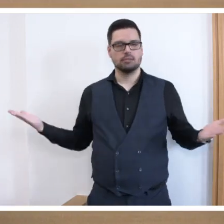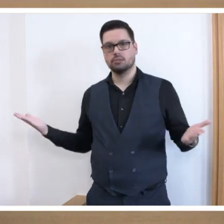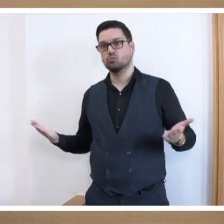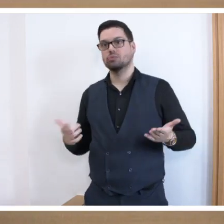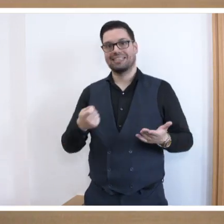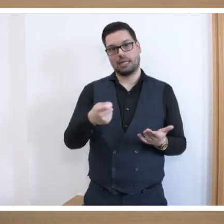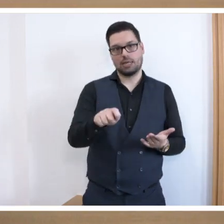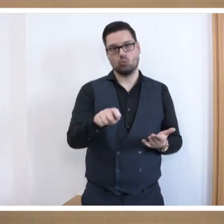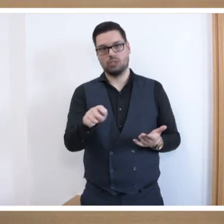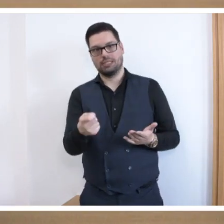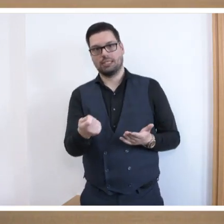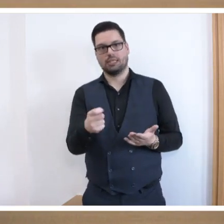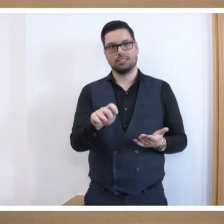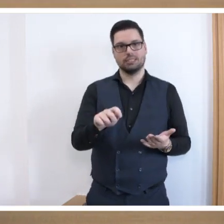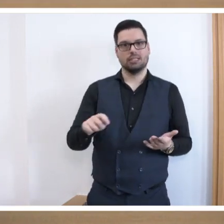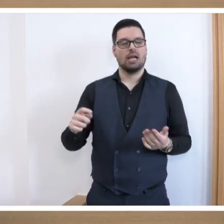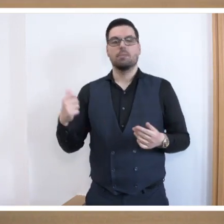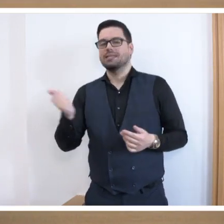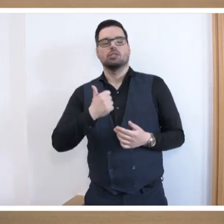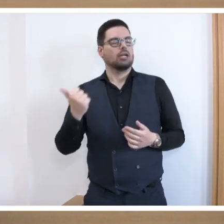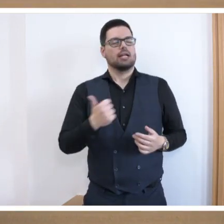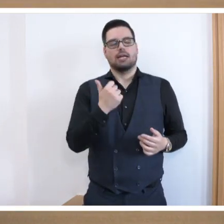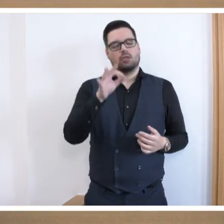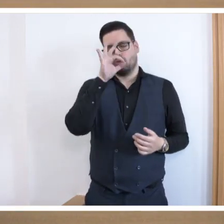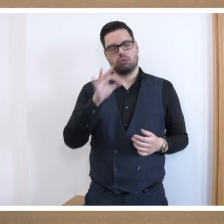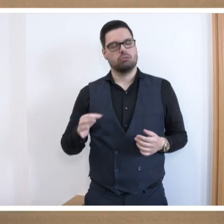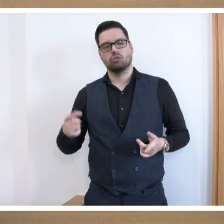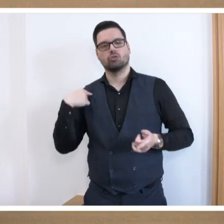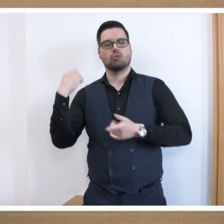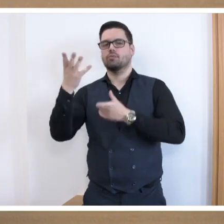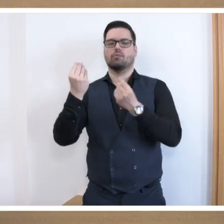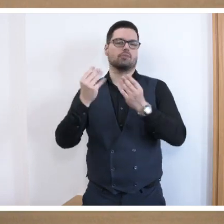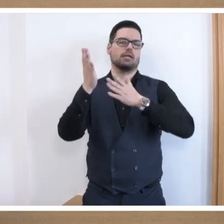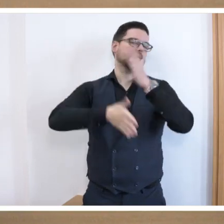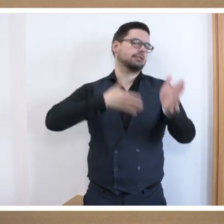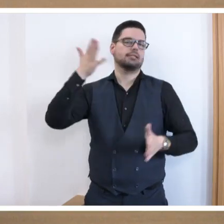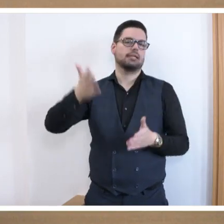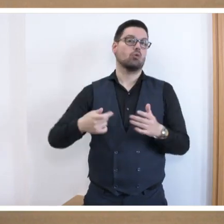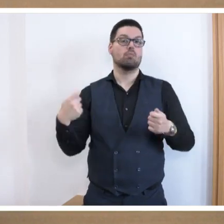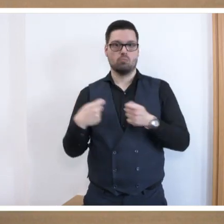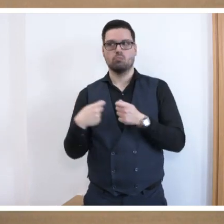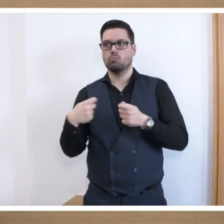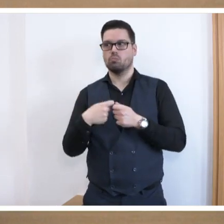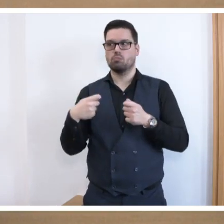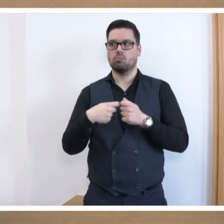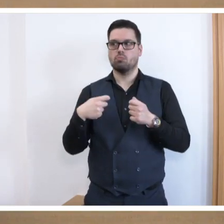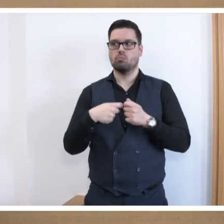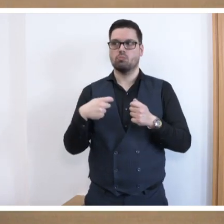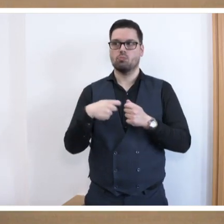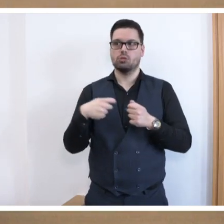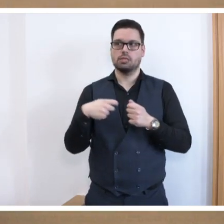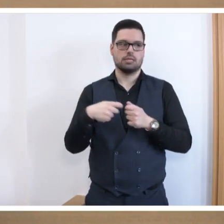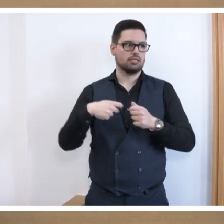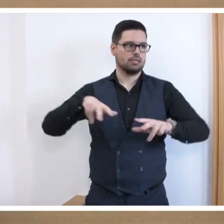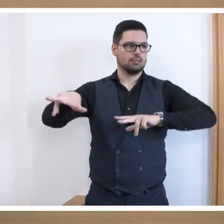zu regulieren. Aber das können wir nicht allein. Es ist vielfach heute Morgen genannt worden. Wir brauchen dafür auch die Bundesregierung. Bundeskanzler